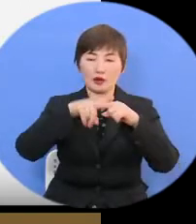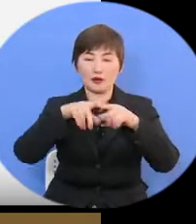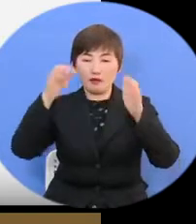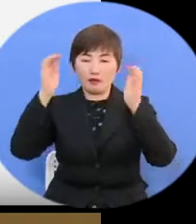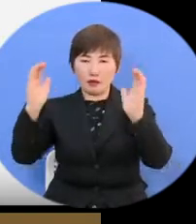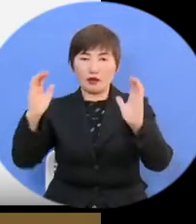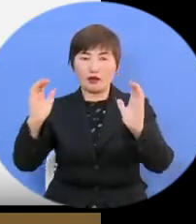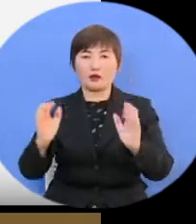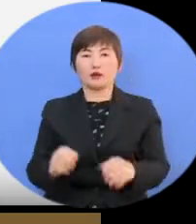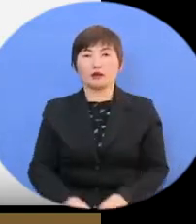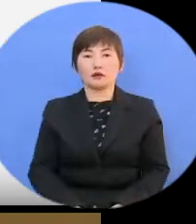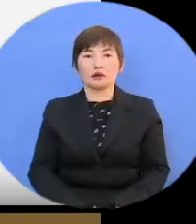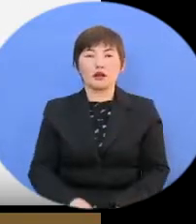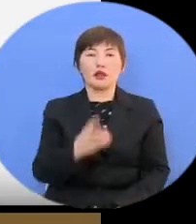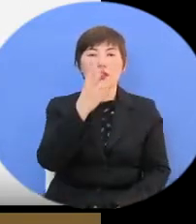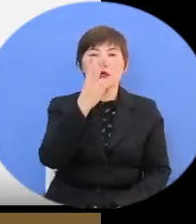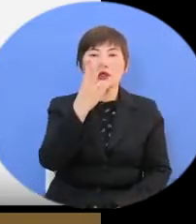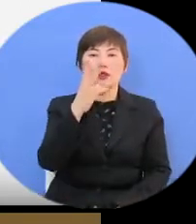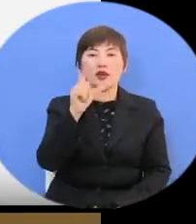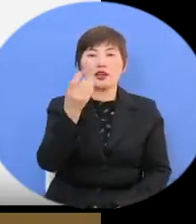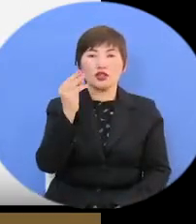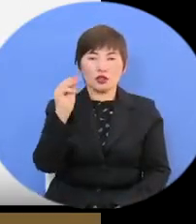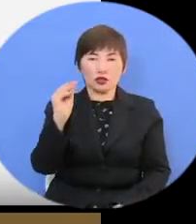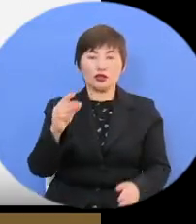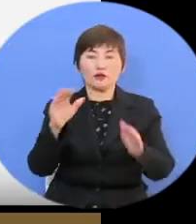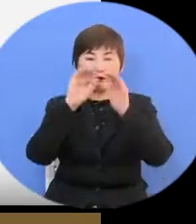бичээ. За 1-жүүдийн нийлбэрээ мөнгийн хаалтанд бичээд нэмбэл